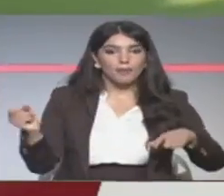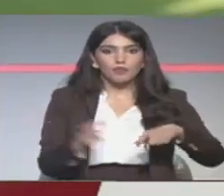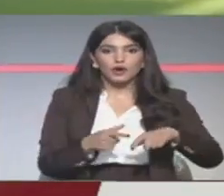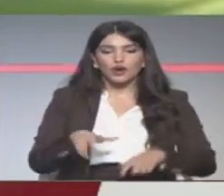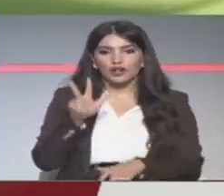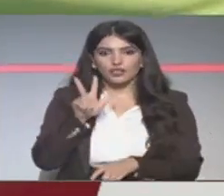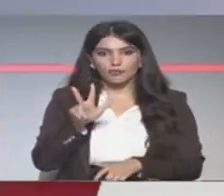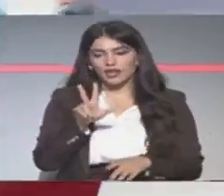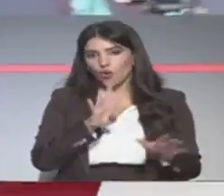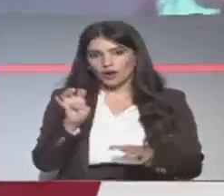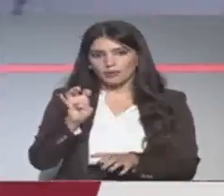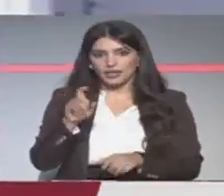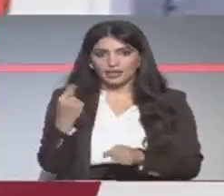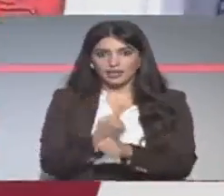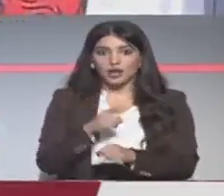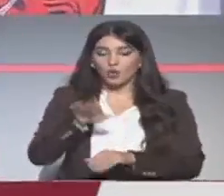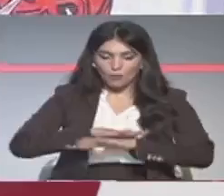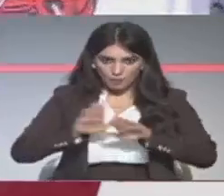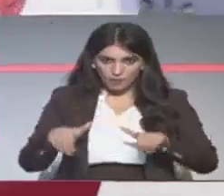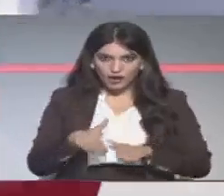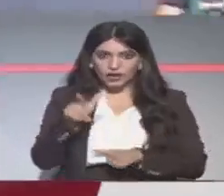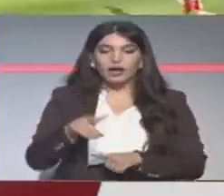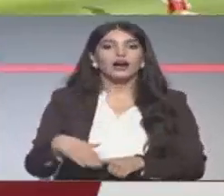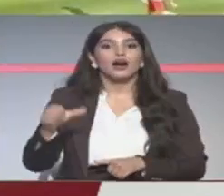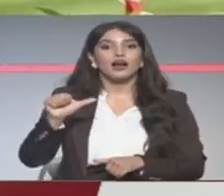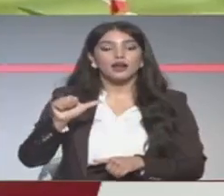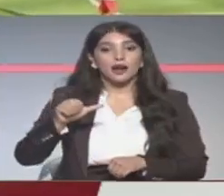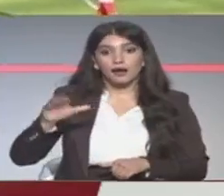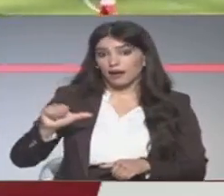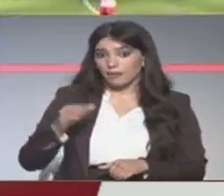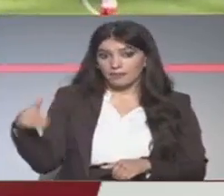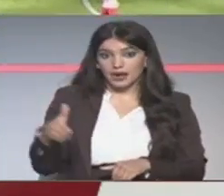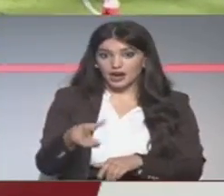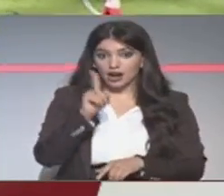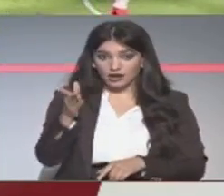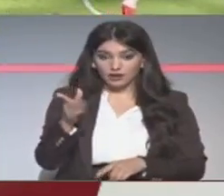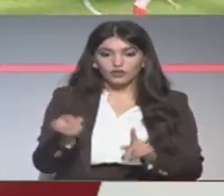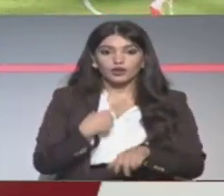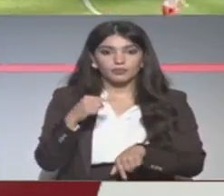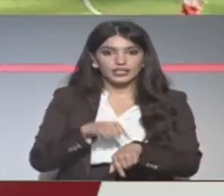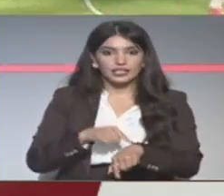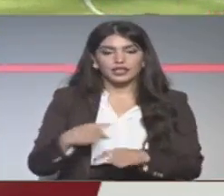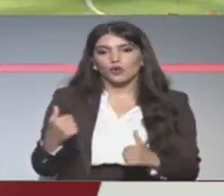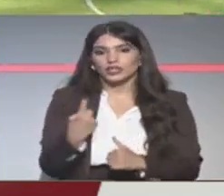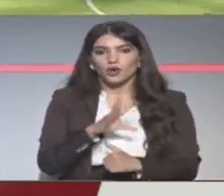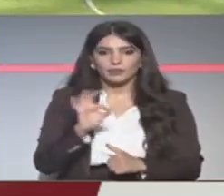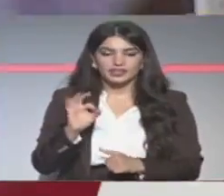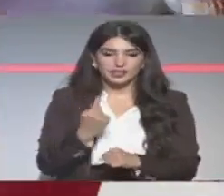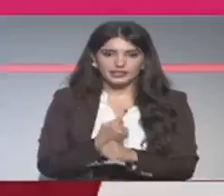الدقيقة 48، واختتم بعد ذلك المالي أمادو أيدارا ثلاثية لايبزيج في الدقيقة 51.